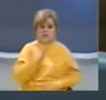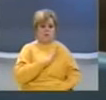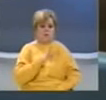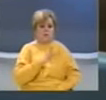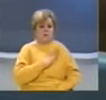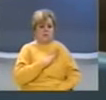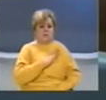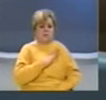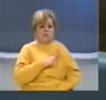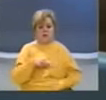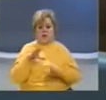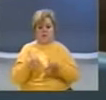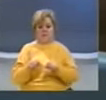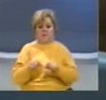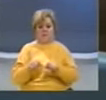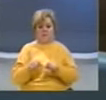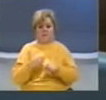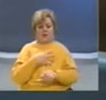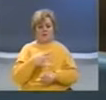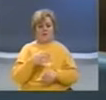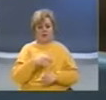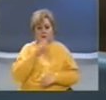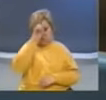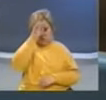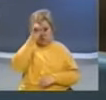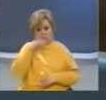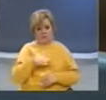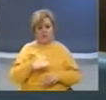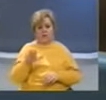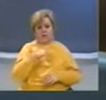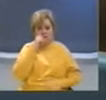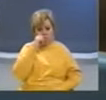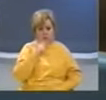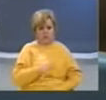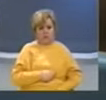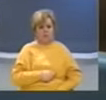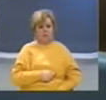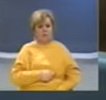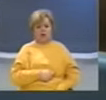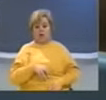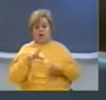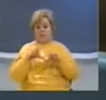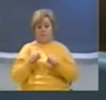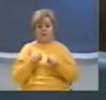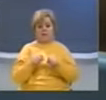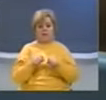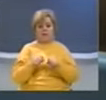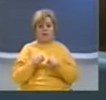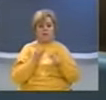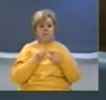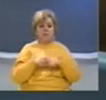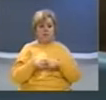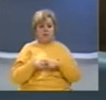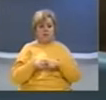parcializimit të sektorit të pasurive minerale sipas territoreve komunale. Parcializimi i sektorit minerar është fatal